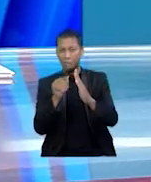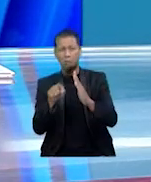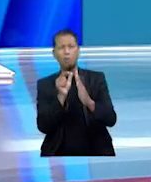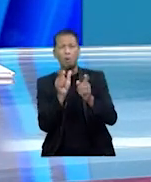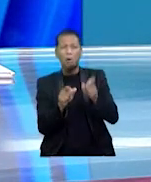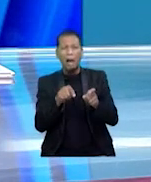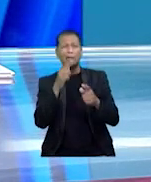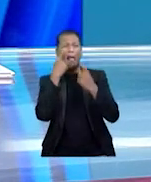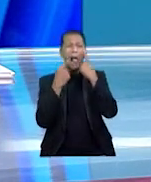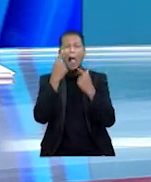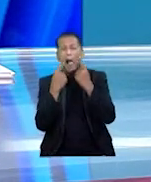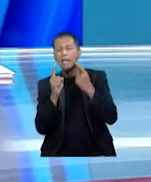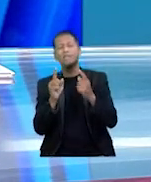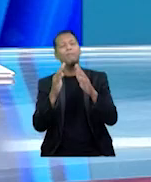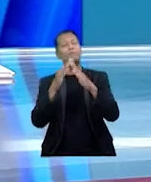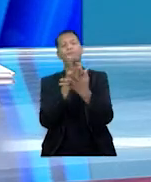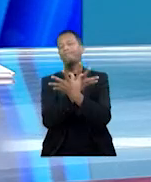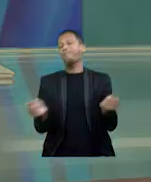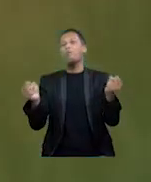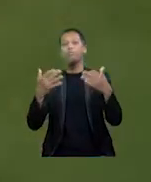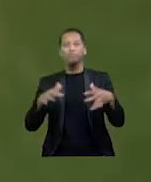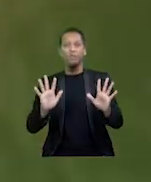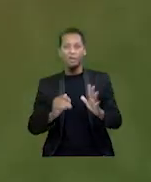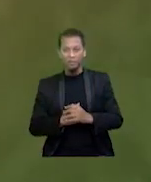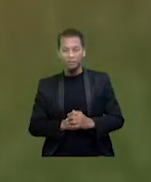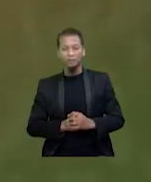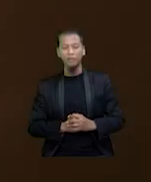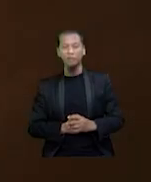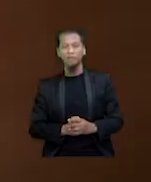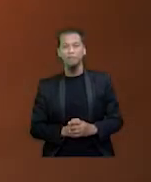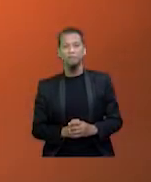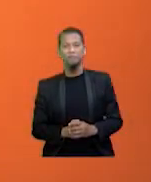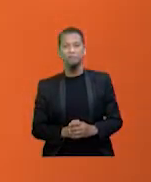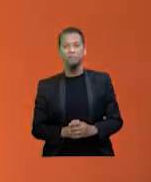mengetahui kamarnya ludes terbakar. Kebakaran lokasi di RTM.